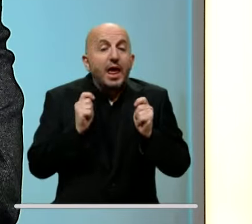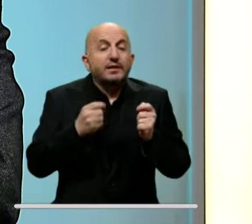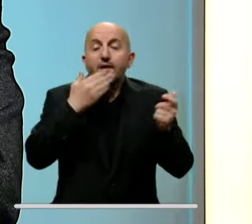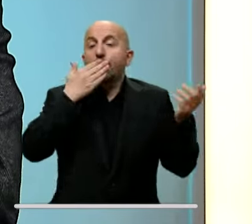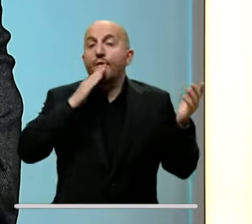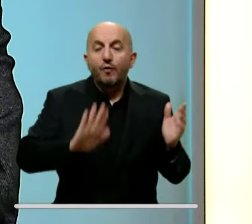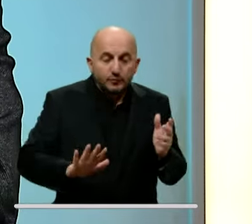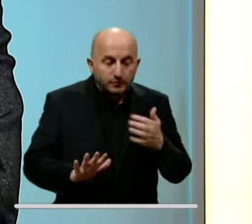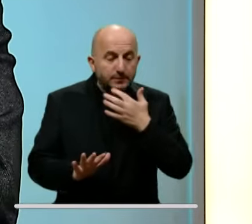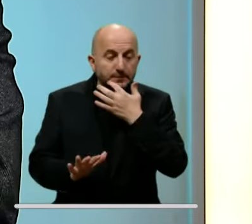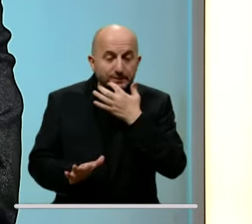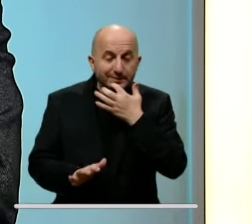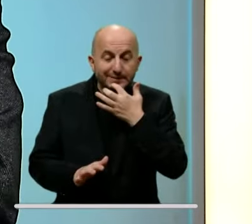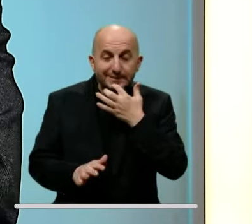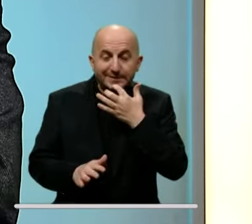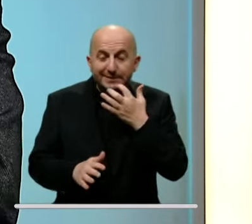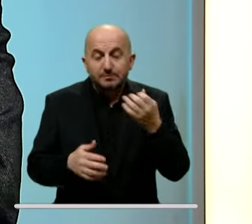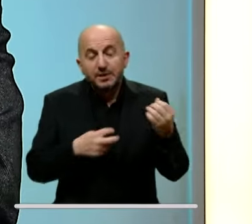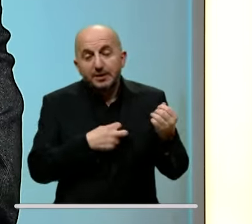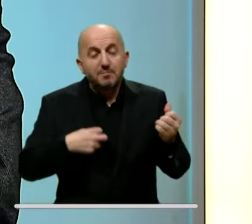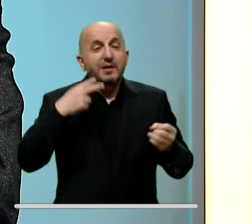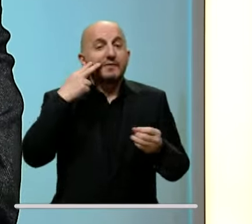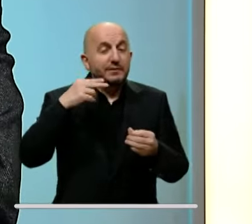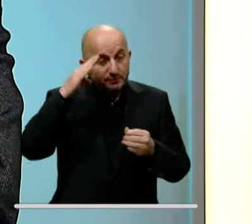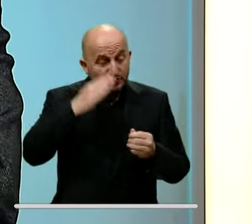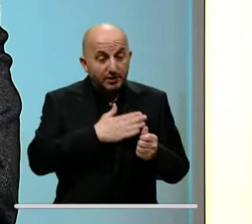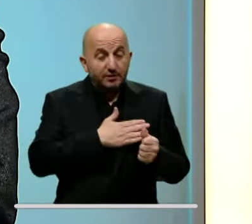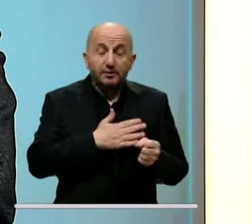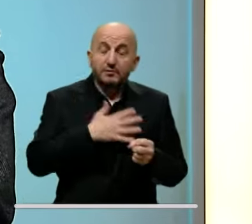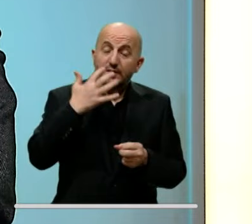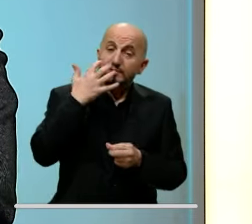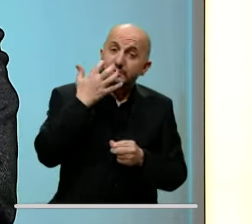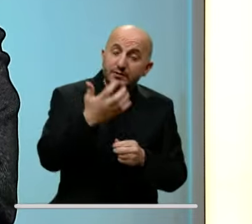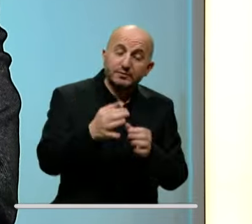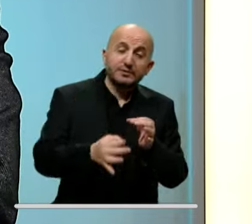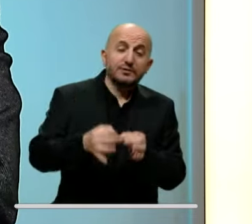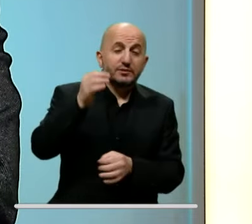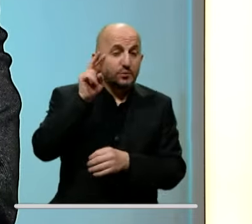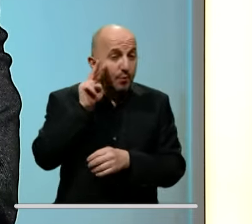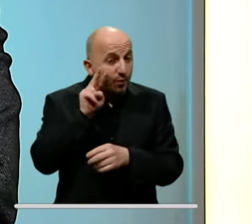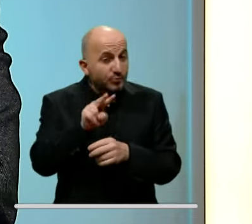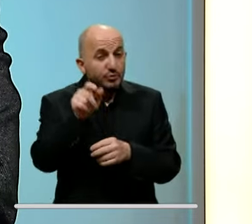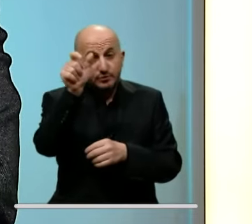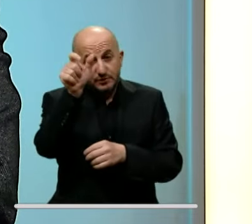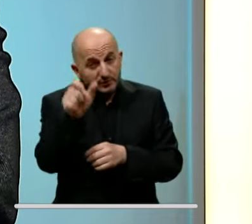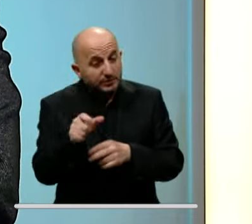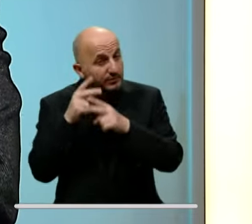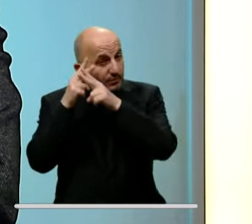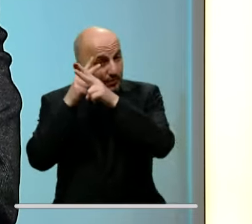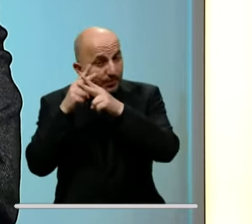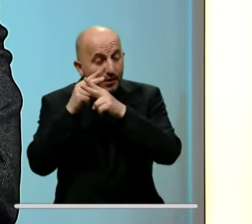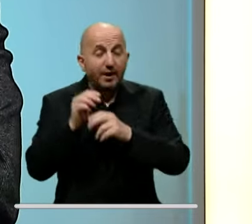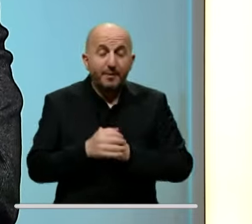bağlayıcılığı yoktur efendimiz aleyhisselatu Vesselam'ın tavsiyesi kişi görmüş olduğu kişinin görmüş olduğu